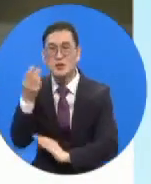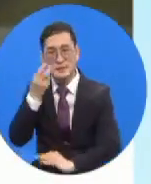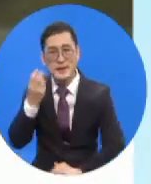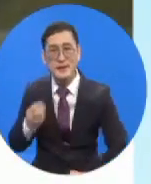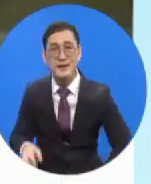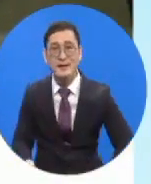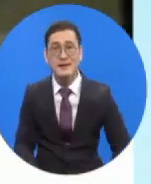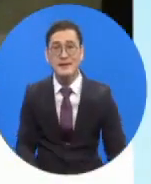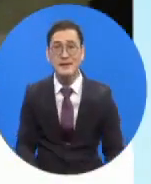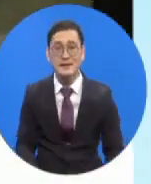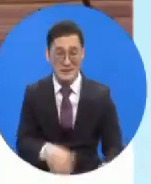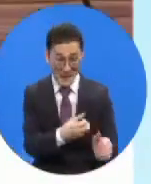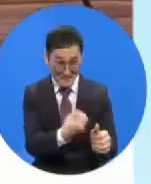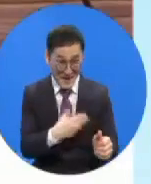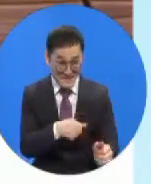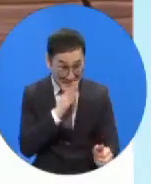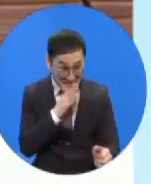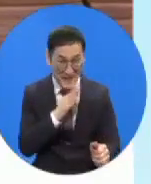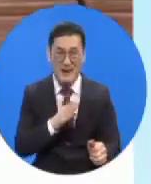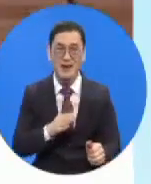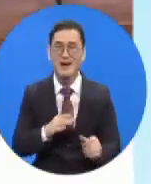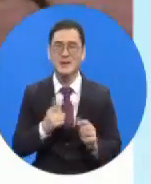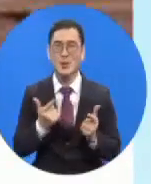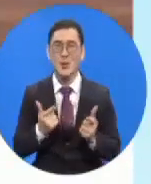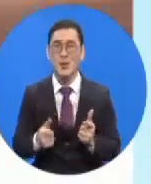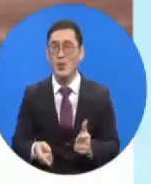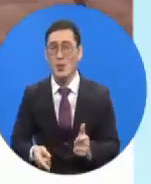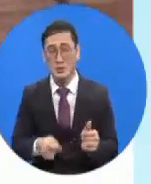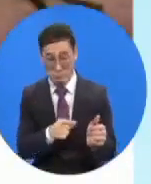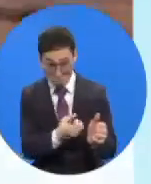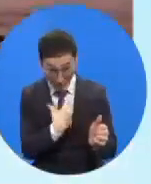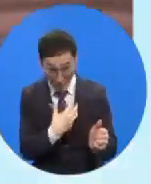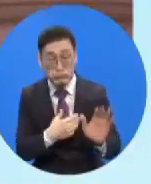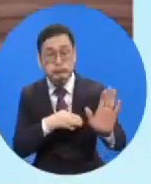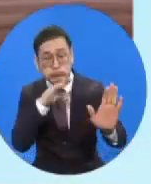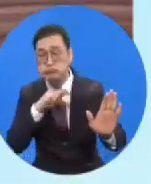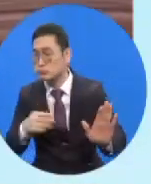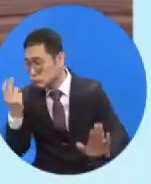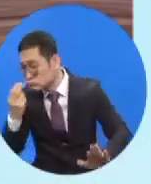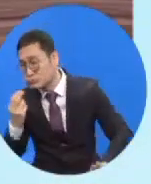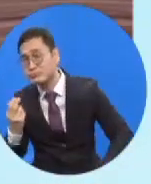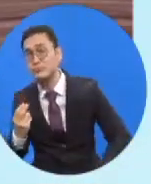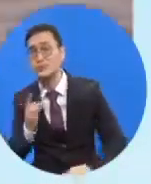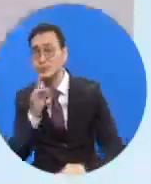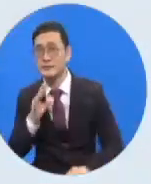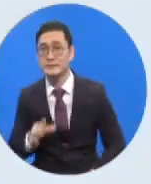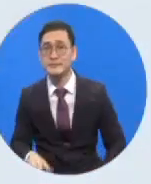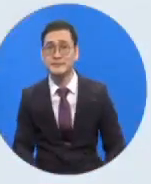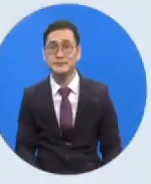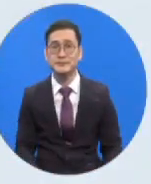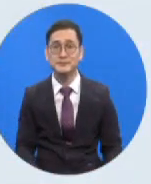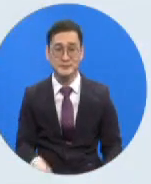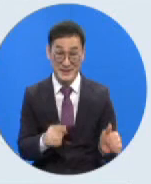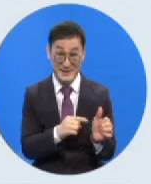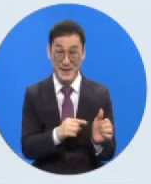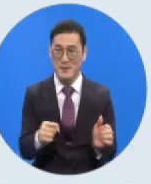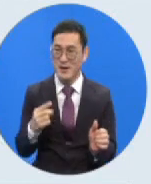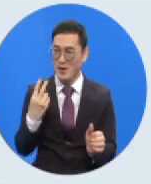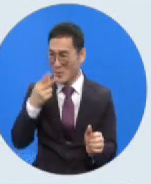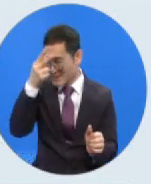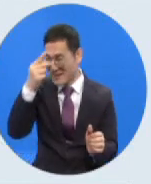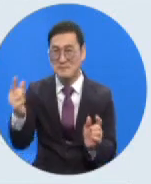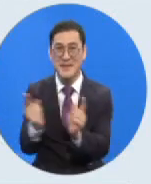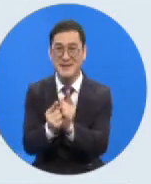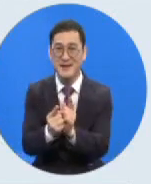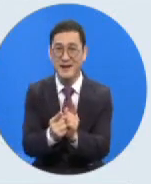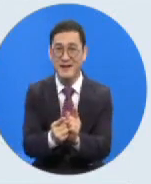말이 전체적으로 100% 진실이다 이렇게 단정하기는 어려운 부분이 있거든요. 그다음에 만났다는 것도 2019년 7월인데